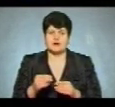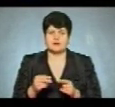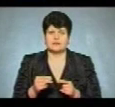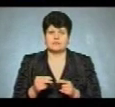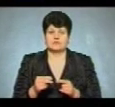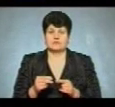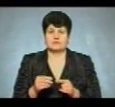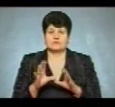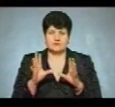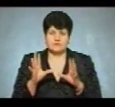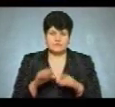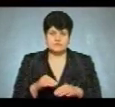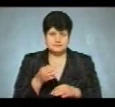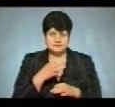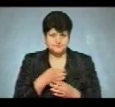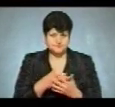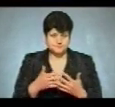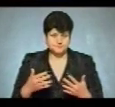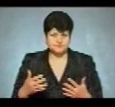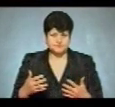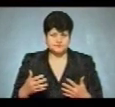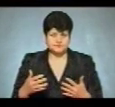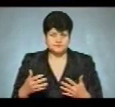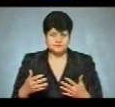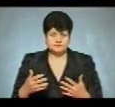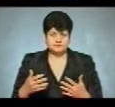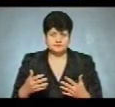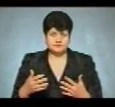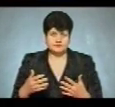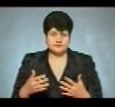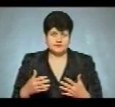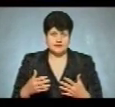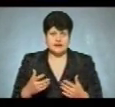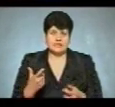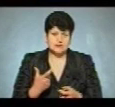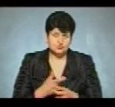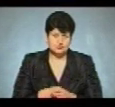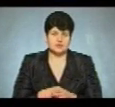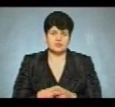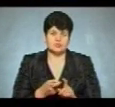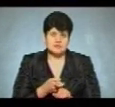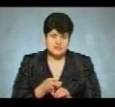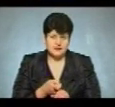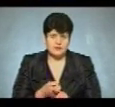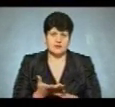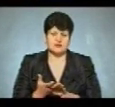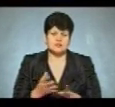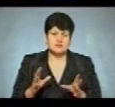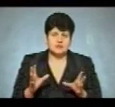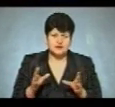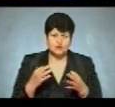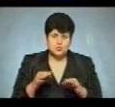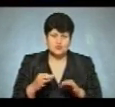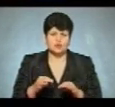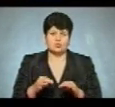психотропи, також обслуговуємо всі програми інсулінозалежних, тобто доступні ліки також